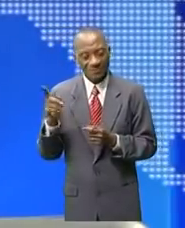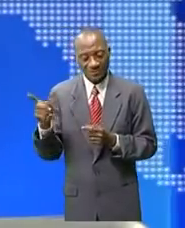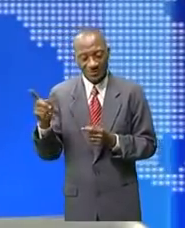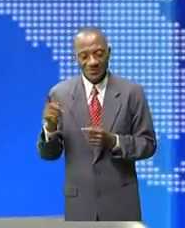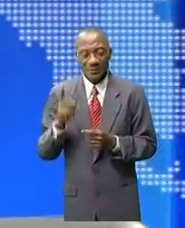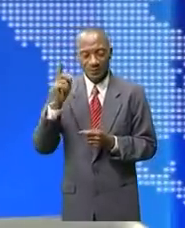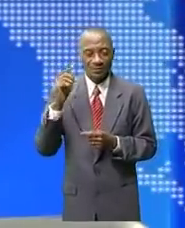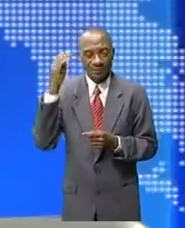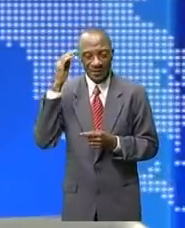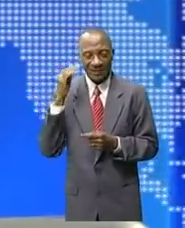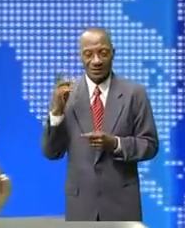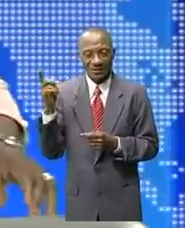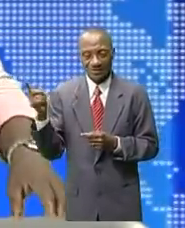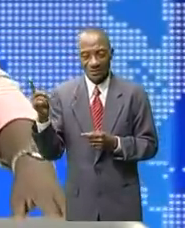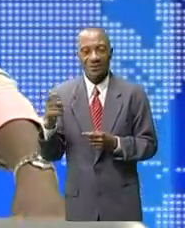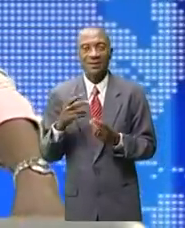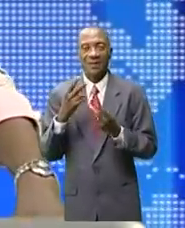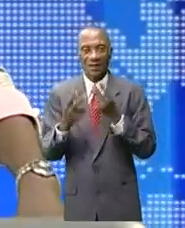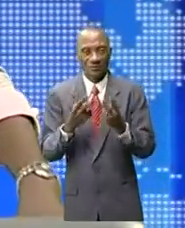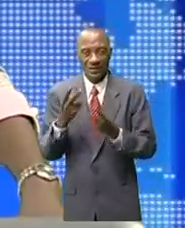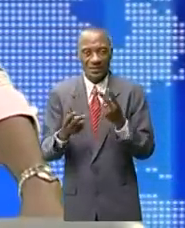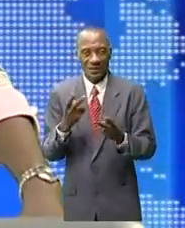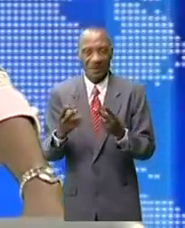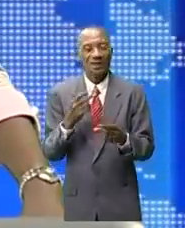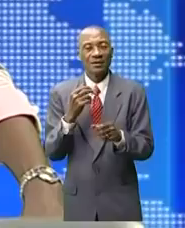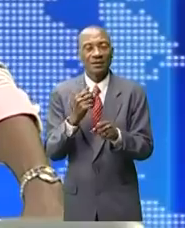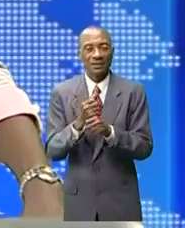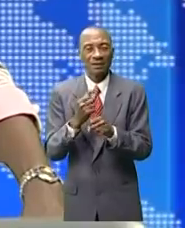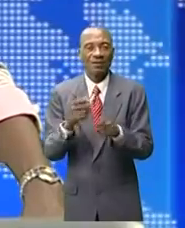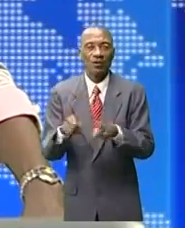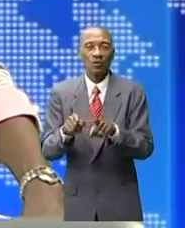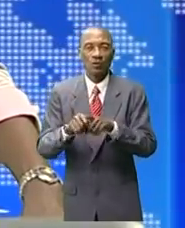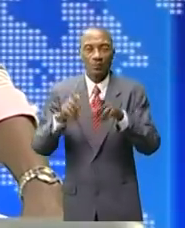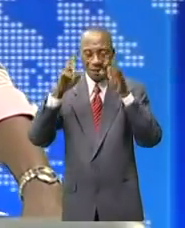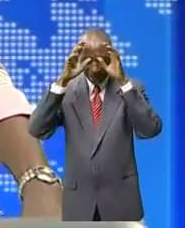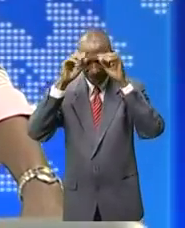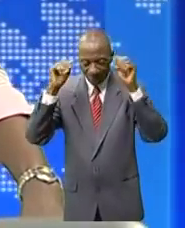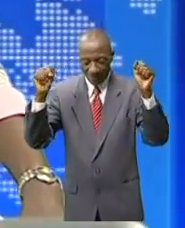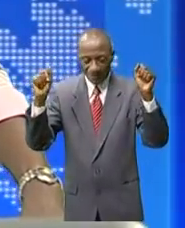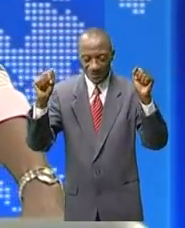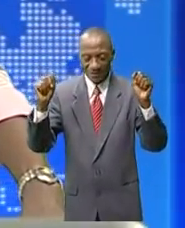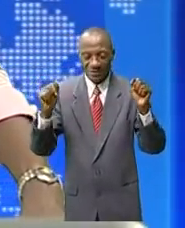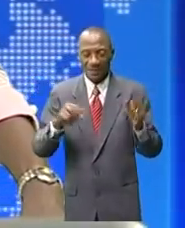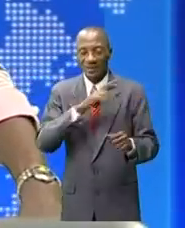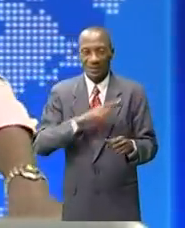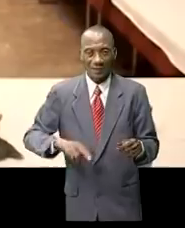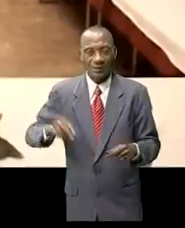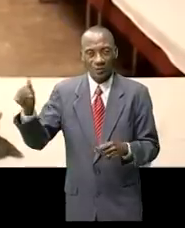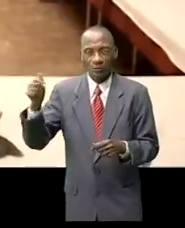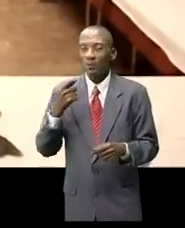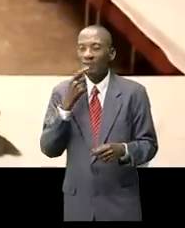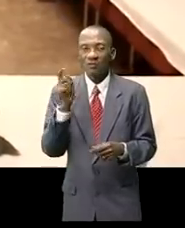l'état de siège décrété par le chef de l'État, Félix-Antoine Tshisekedi, en fait l'objet des débats suivis. La